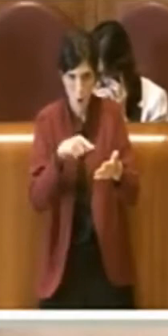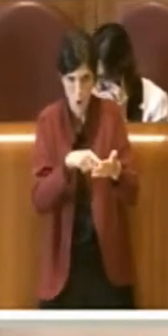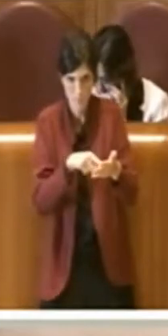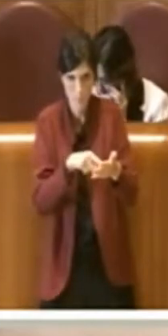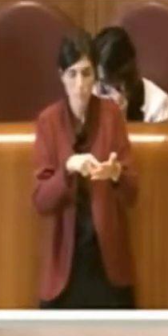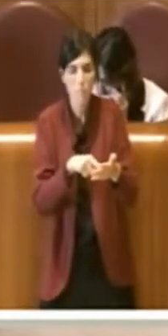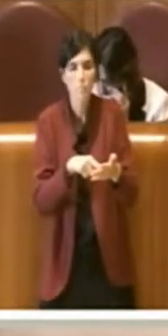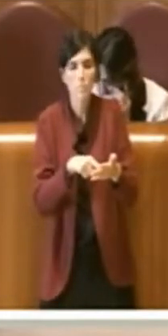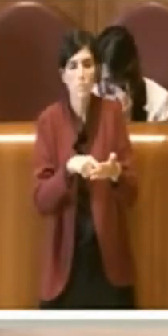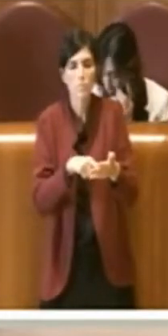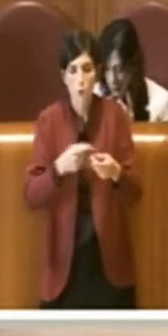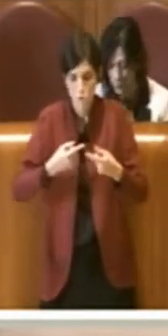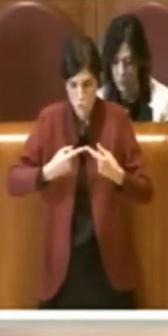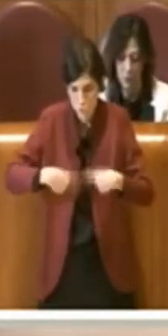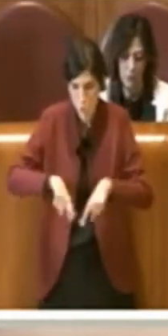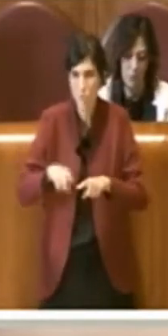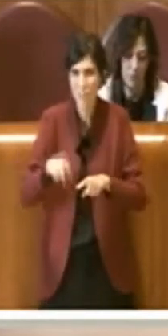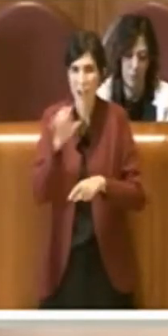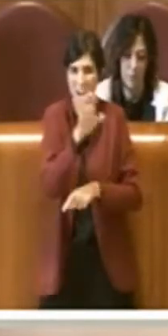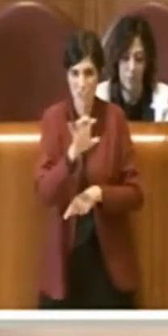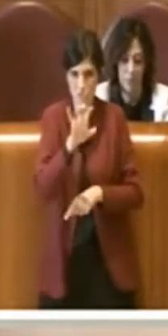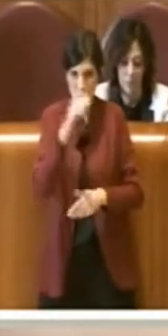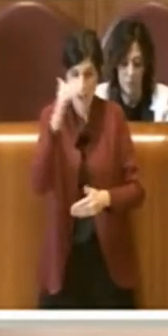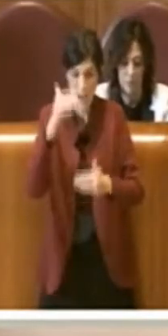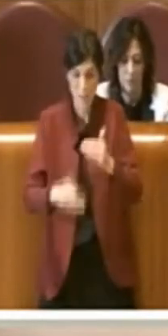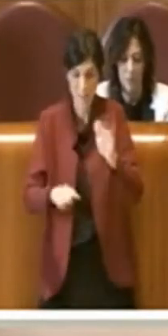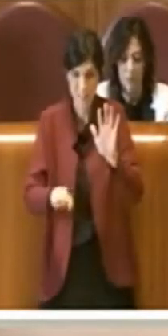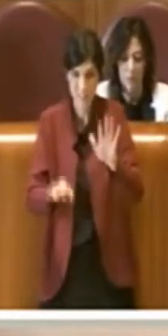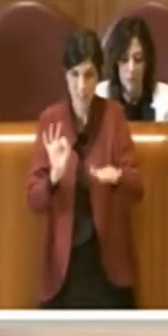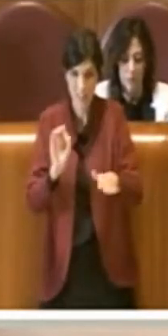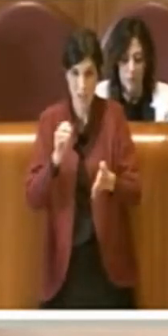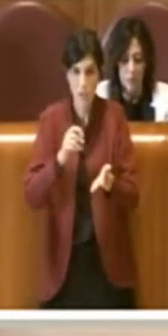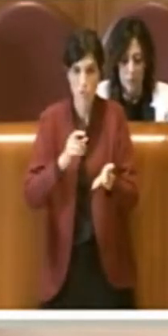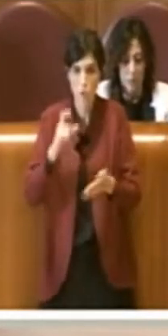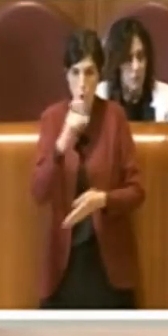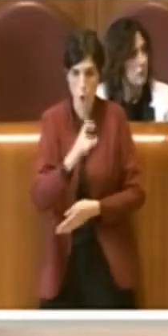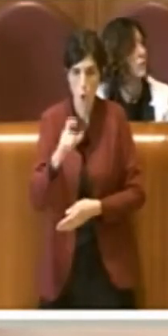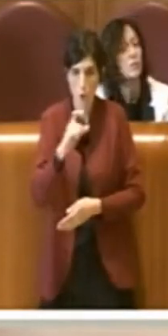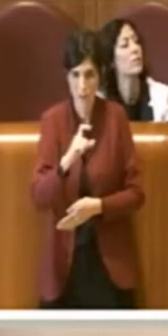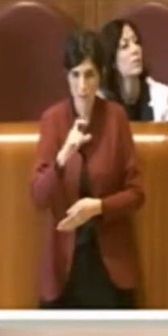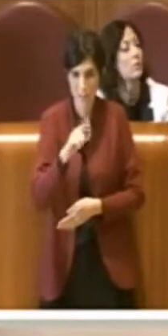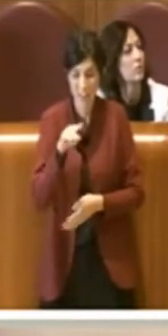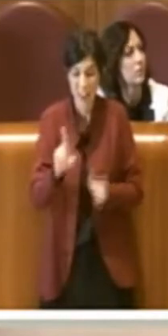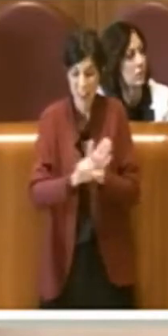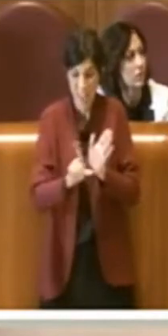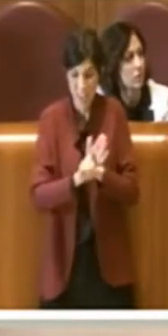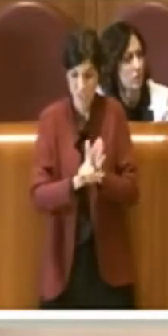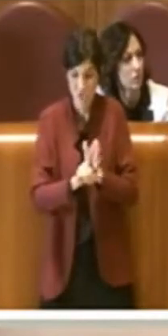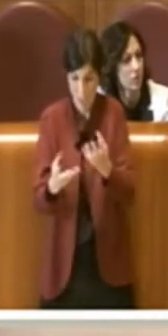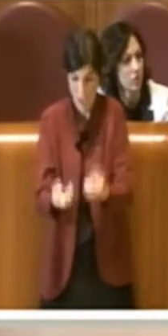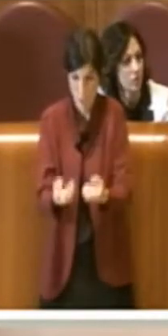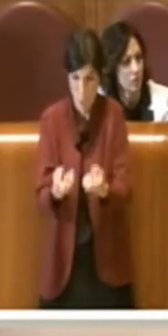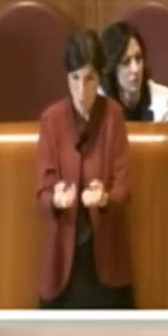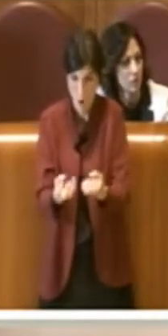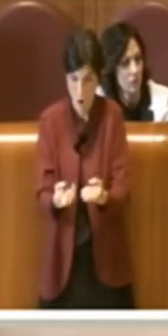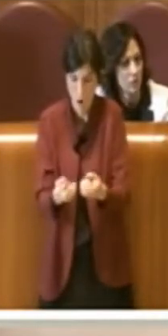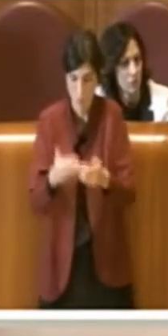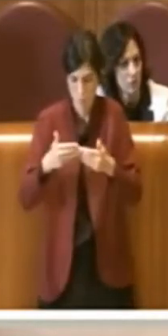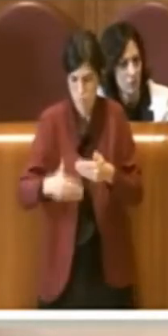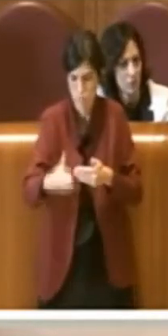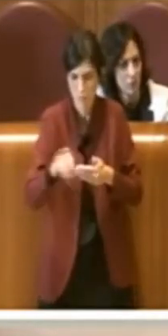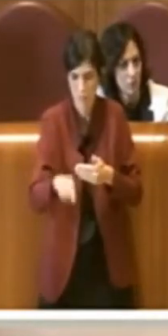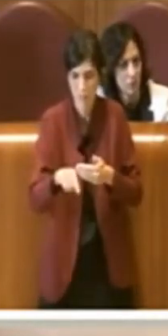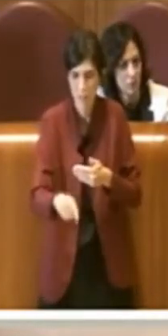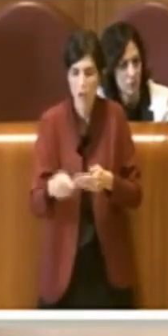testualmente: la Giunta regionale, entro 60 giorni dall'entrata in vigore della presente legge, approva, sentita la